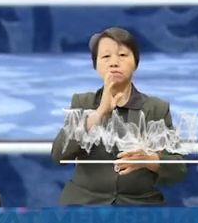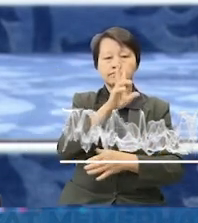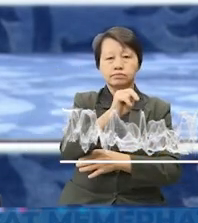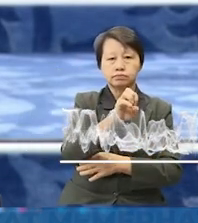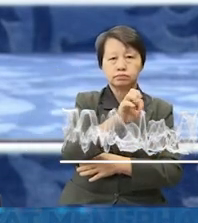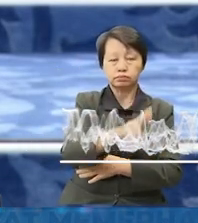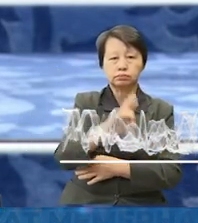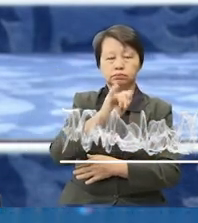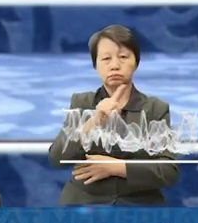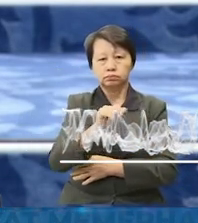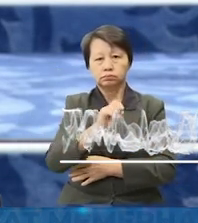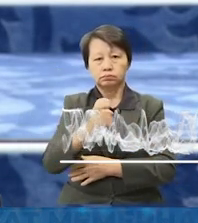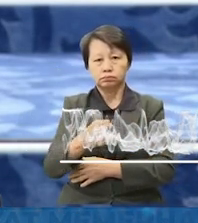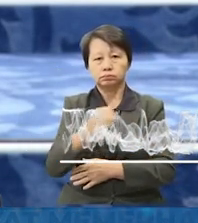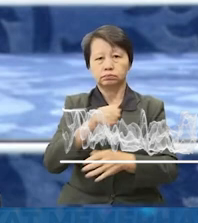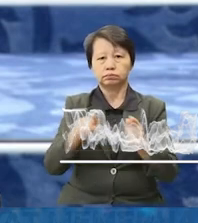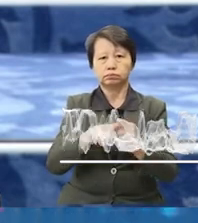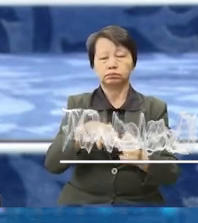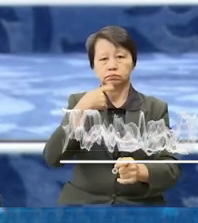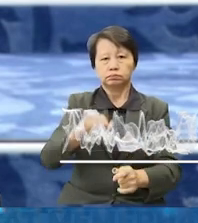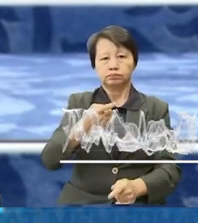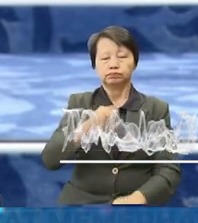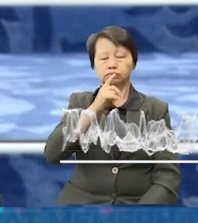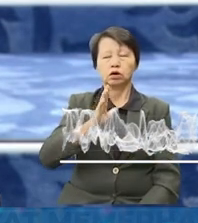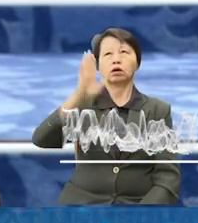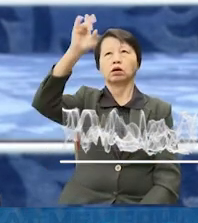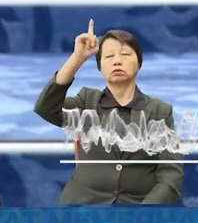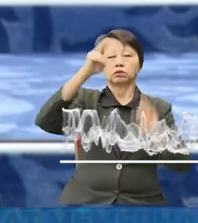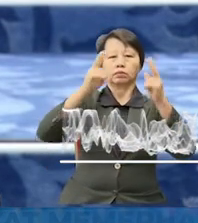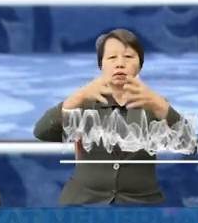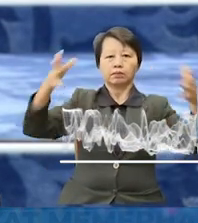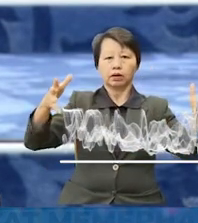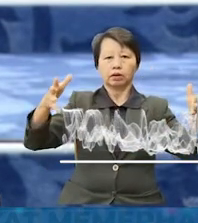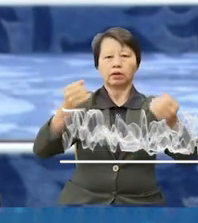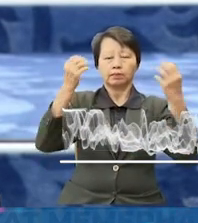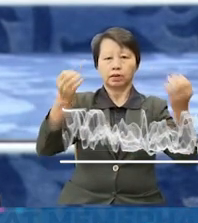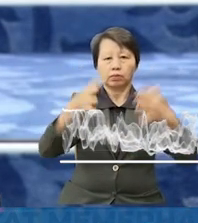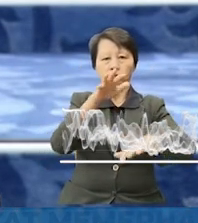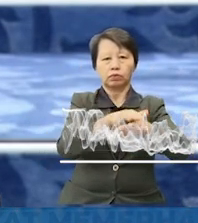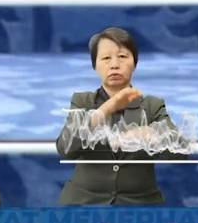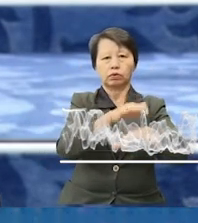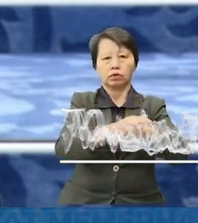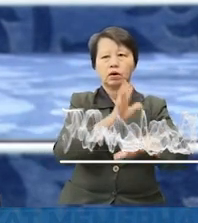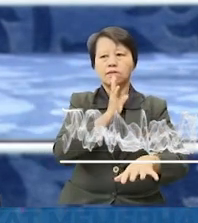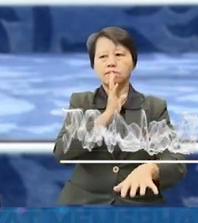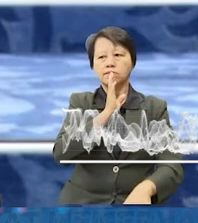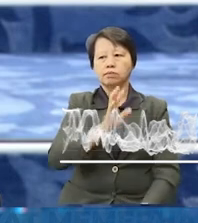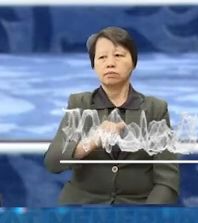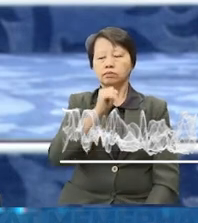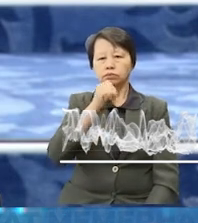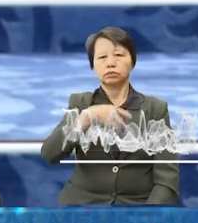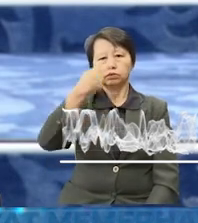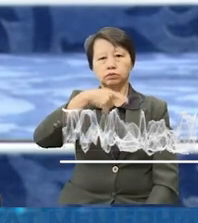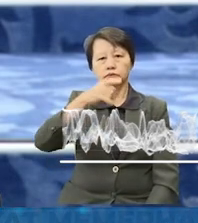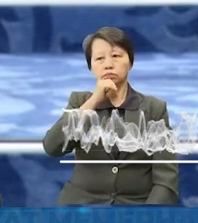Presiden Ikram Badli Shah said the takbir during their speeches. Many in the crowd did say takbir, which